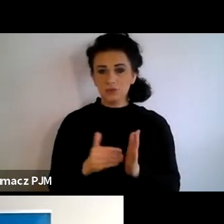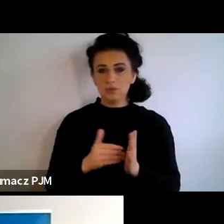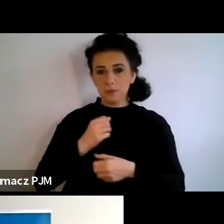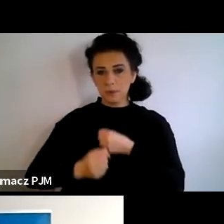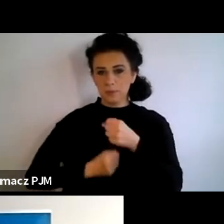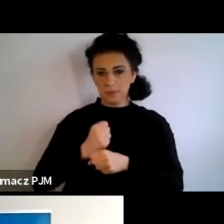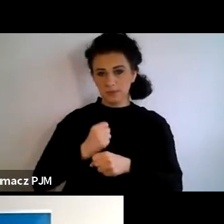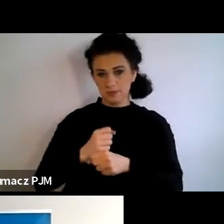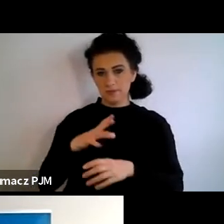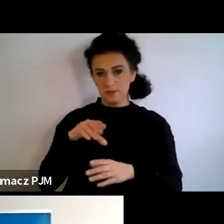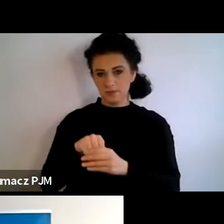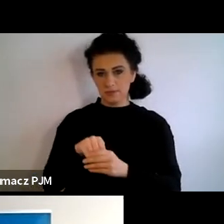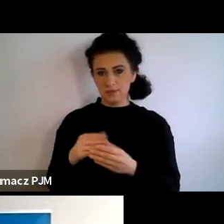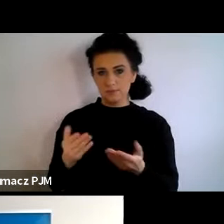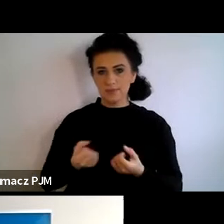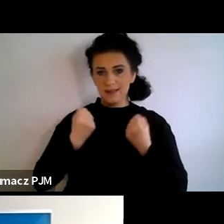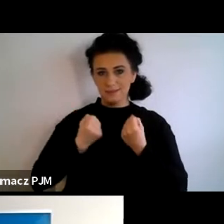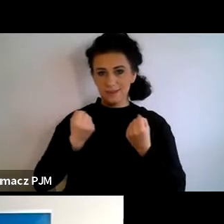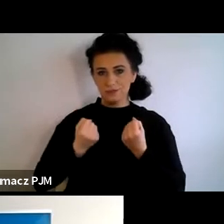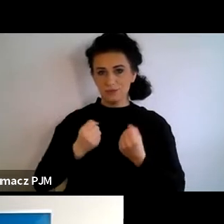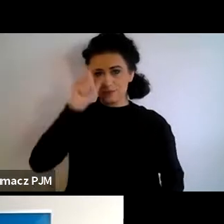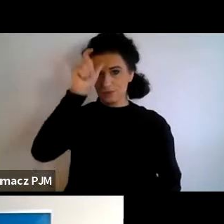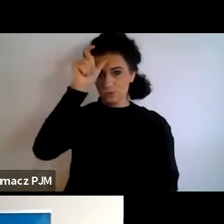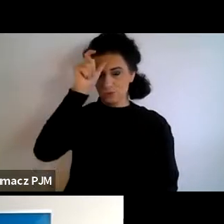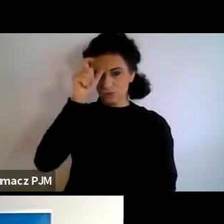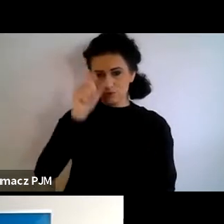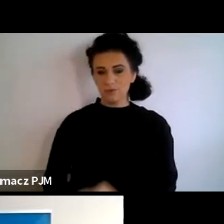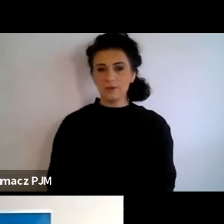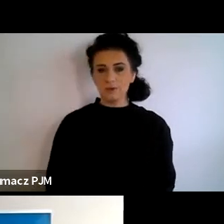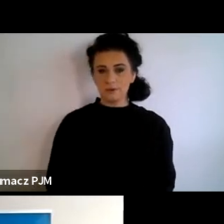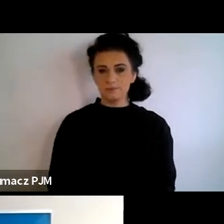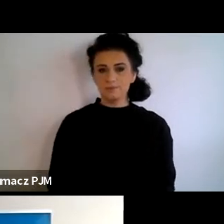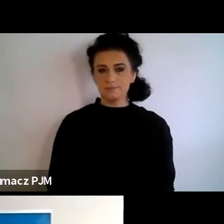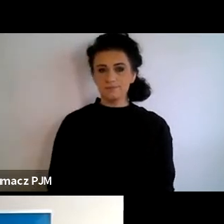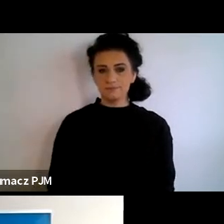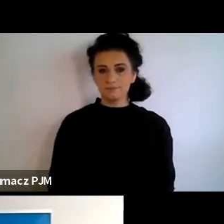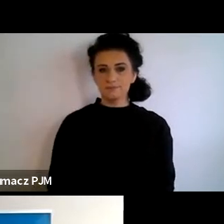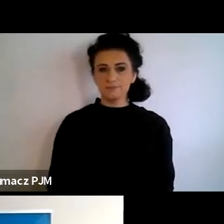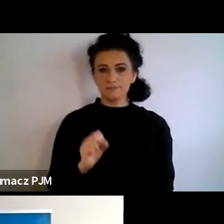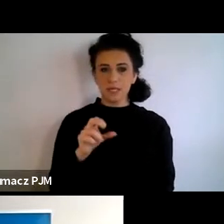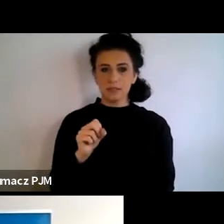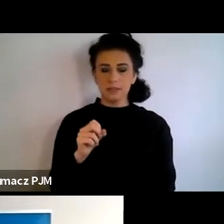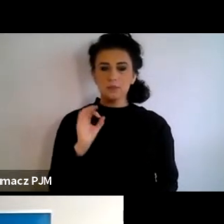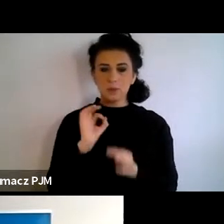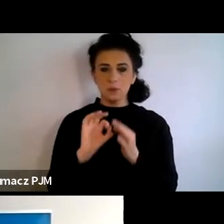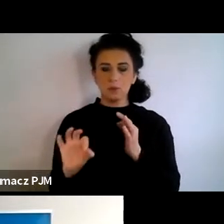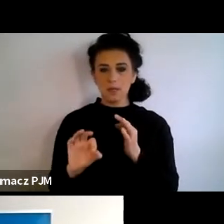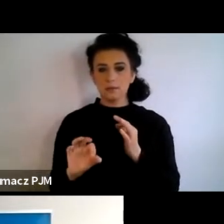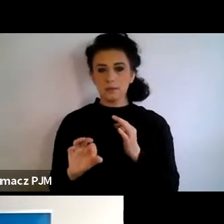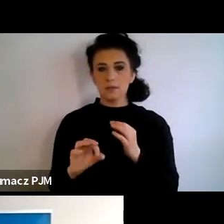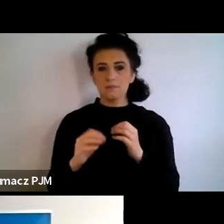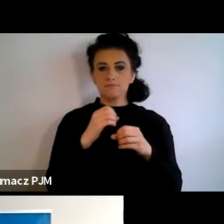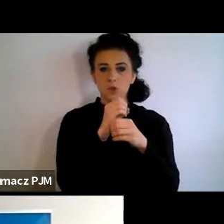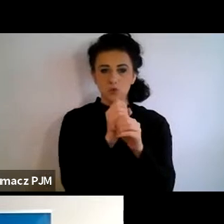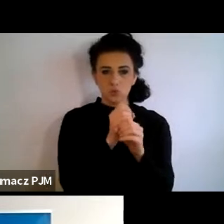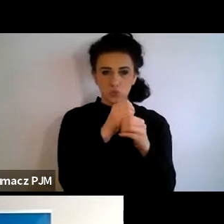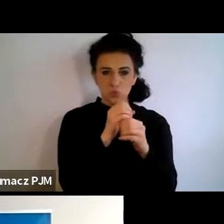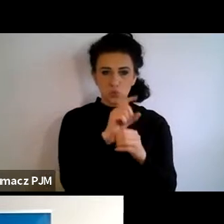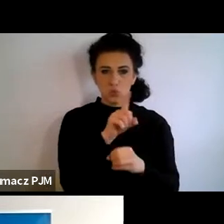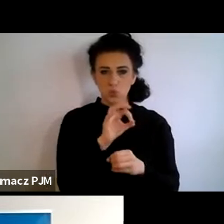korzystać bez naszego zaangażowania. Dokładnie. Pod tym względem takim innowacyjnym to tutaj Zoom jest bardziej jak